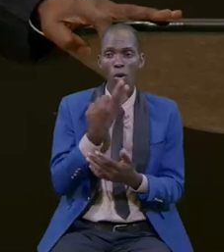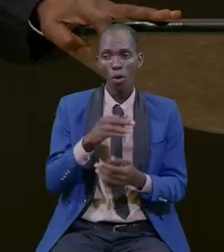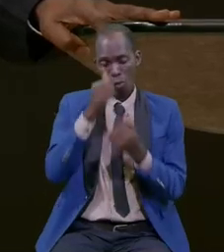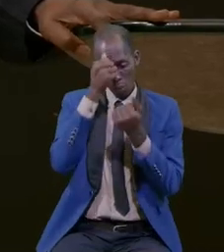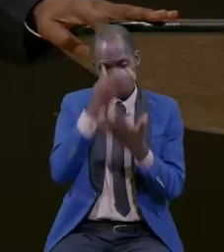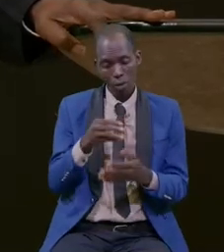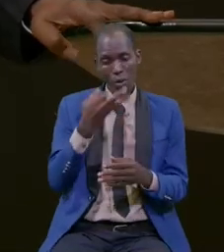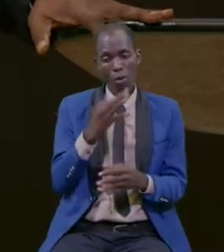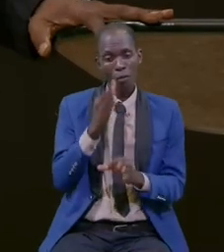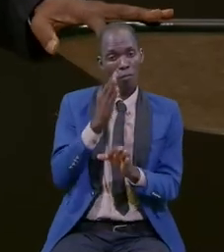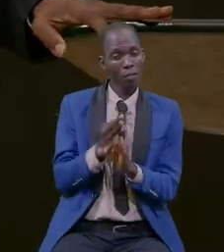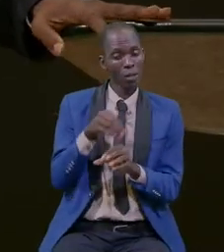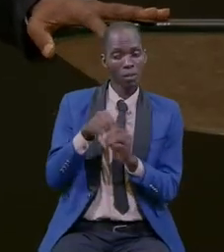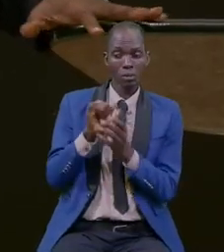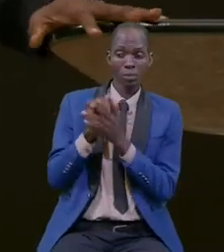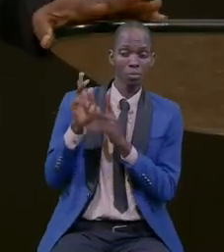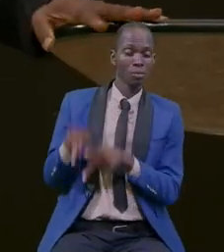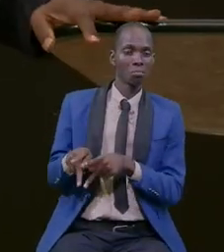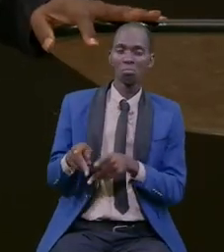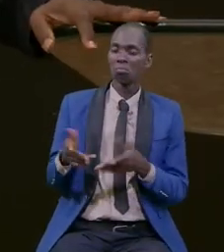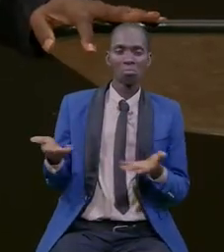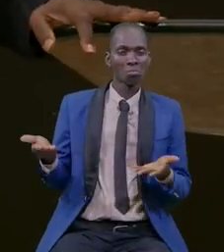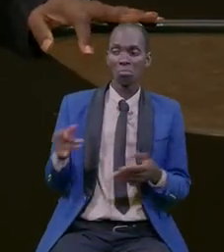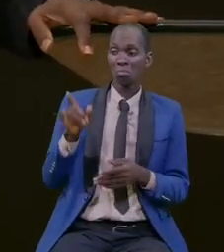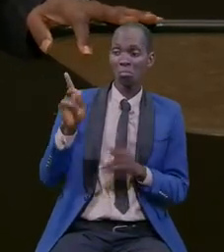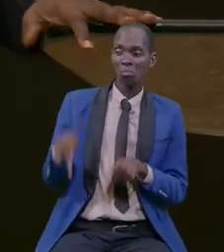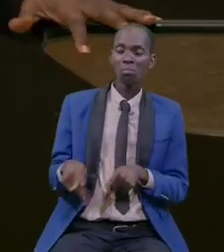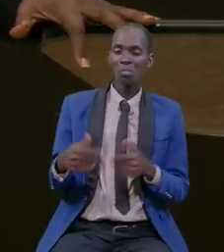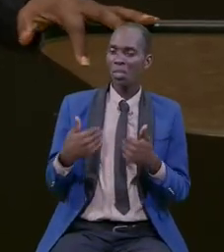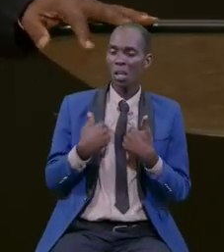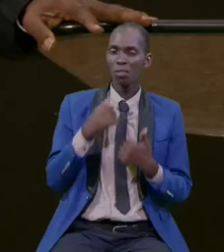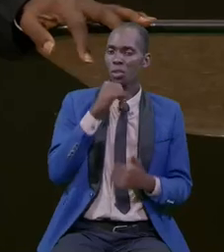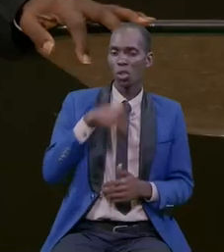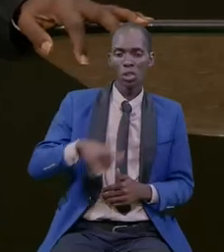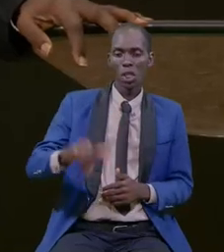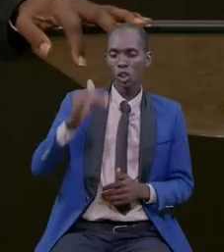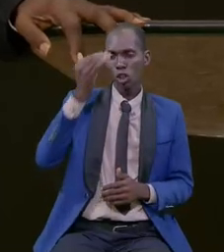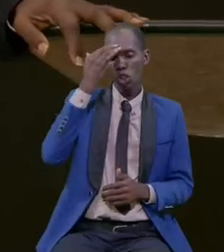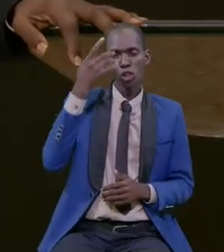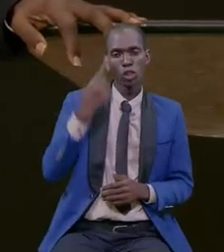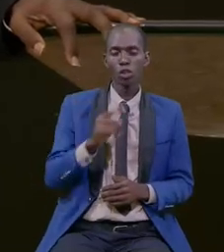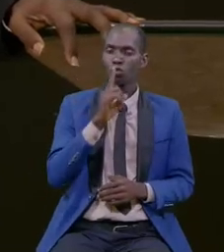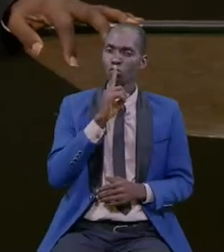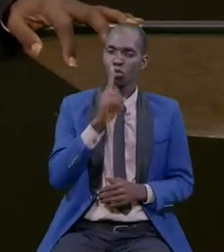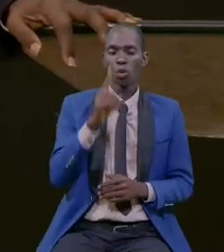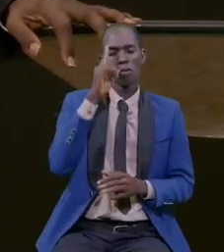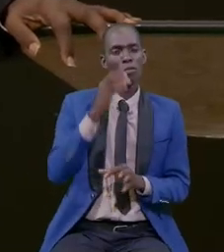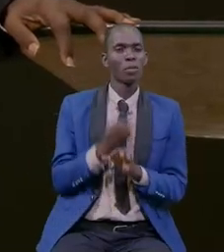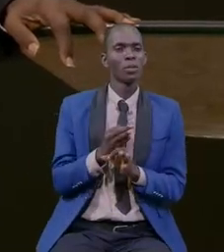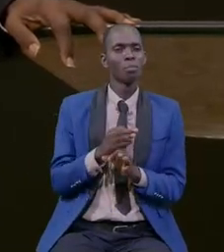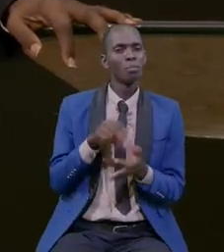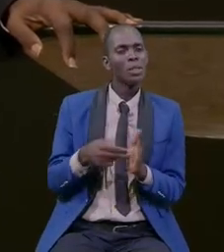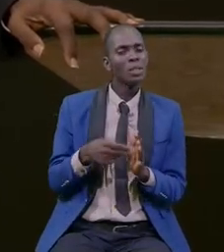sa vie il n'est pas venu à la vraie foi pas encore la foi qui amène